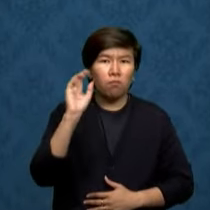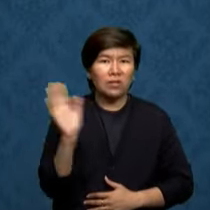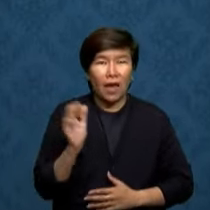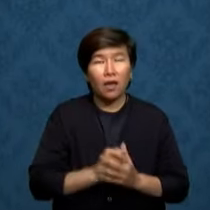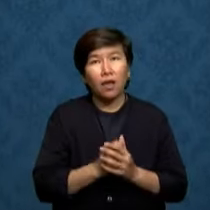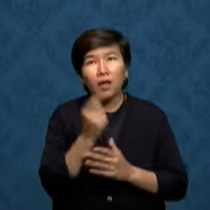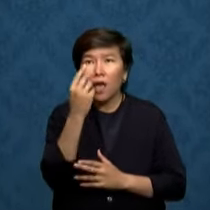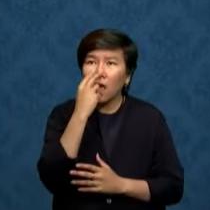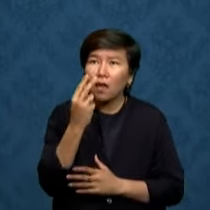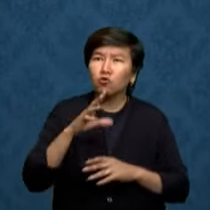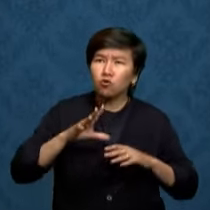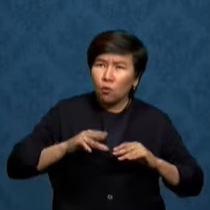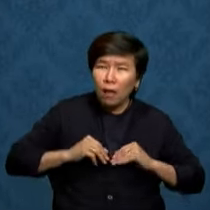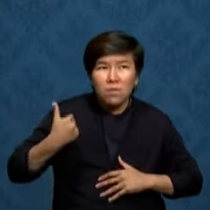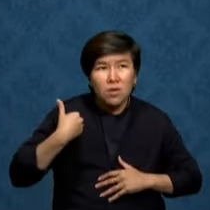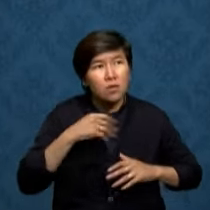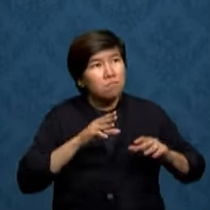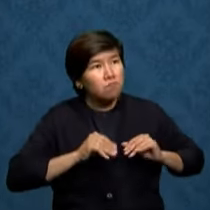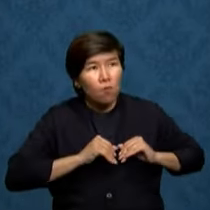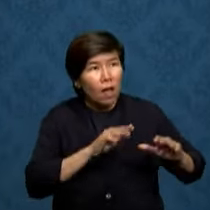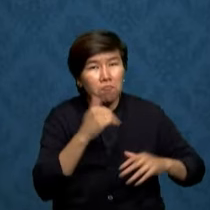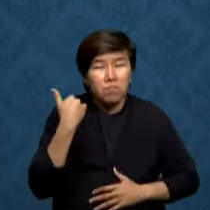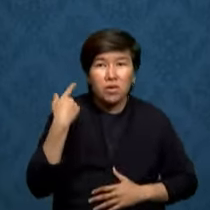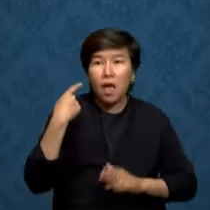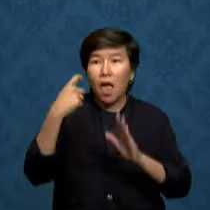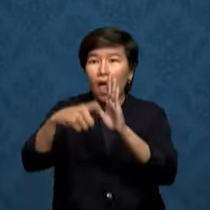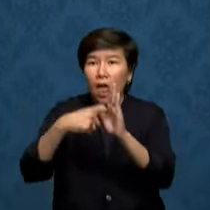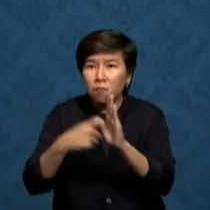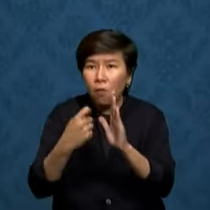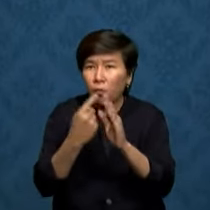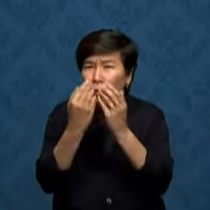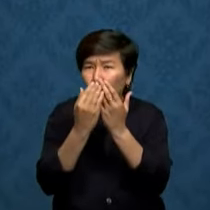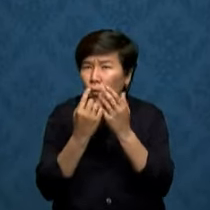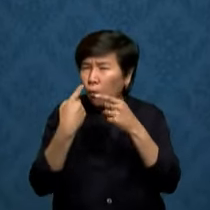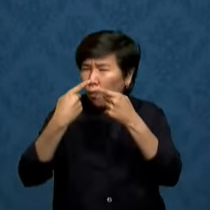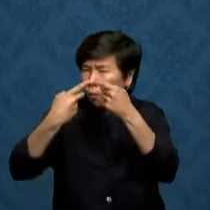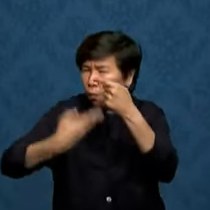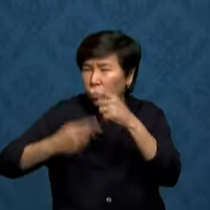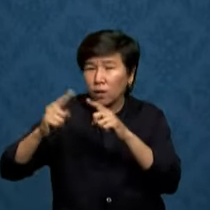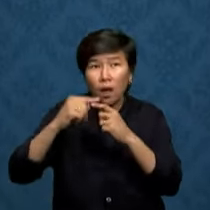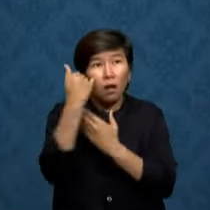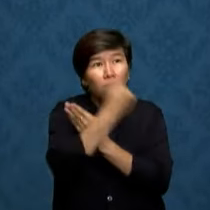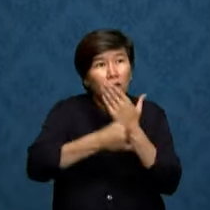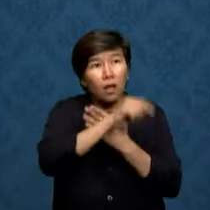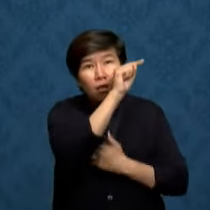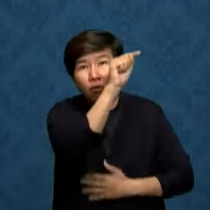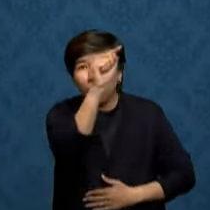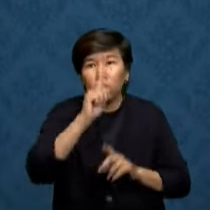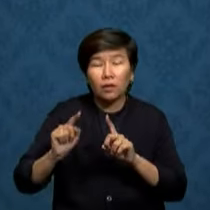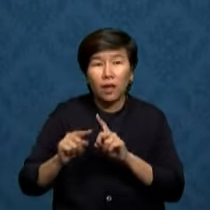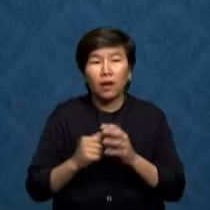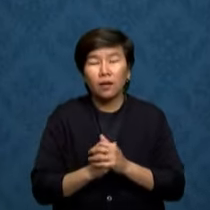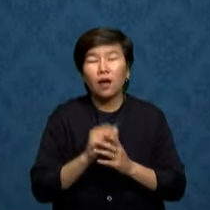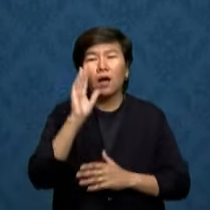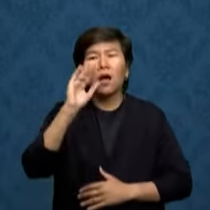อย่างได้เพราะว่าไม่ว่าท่านจะยกเหตุผลทั้ง 5หรือประวัติศาสตร์แต่ละประเทศมาเนี่ยเรารับได้เรา